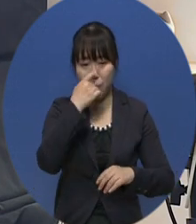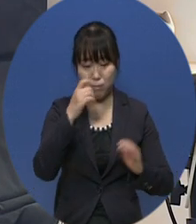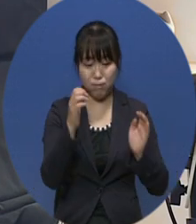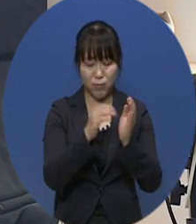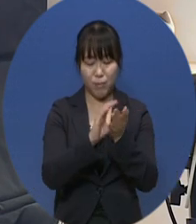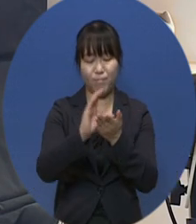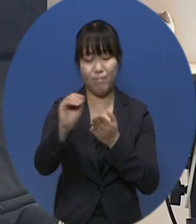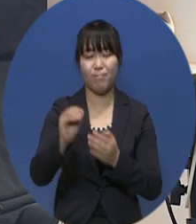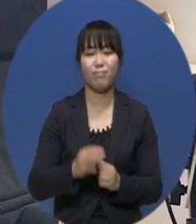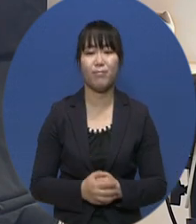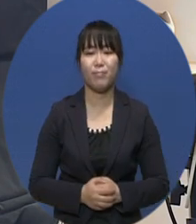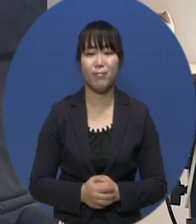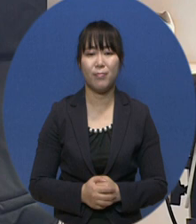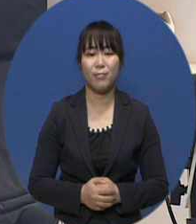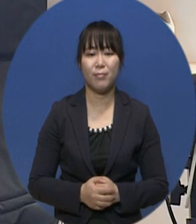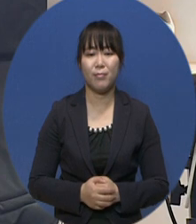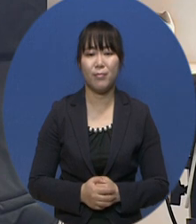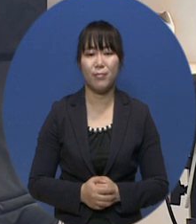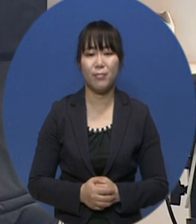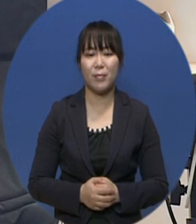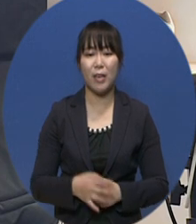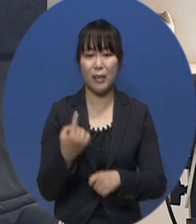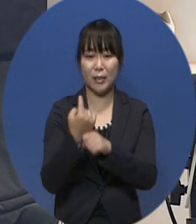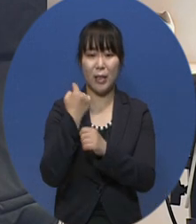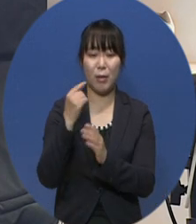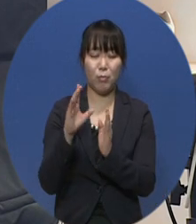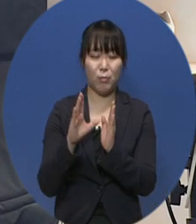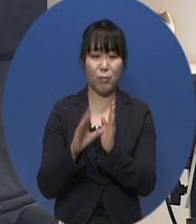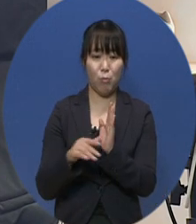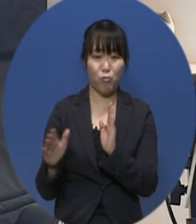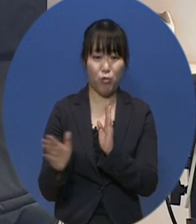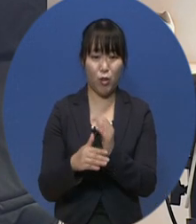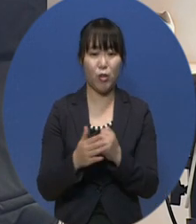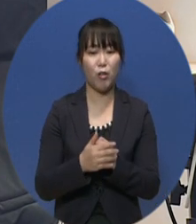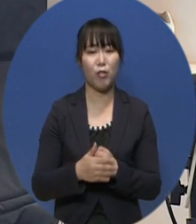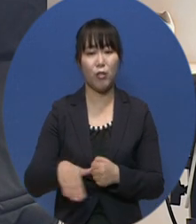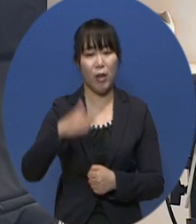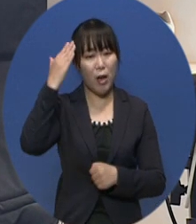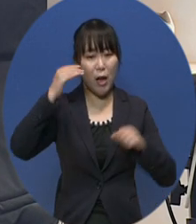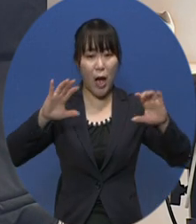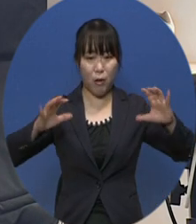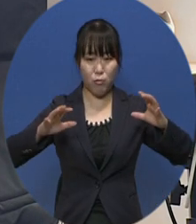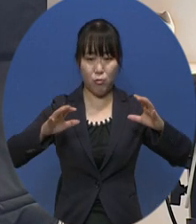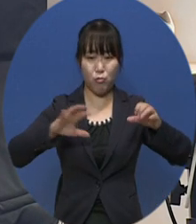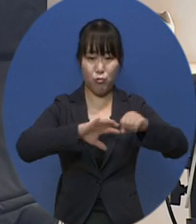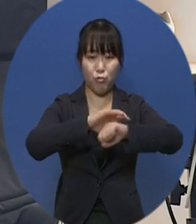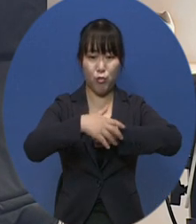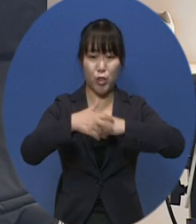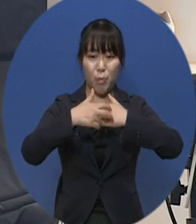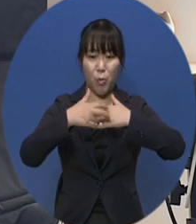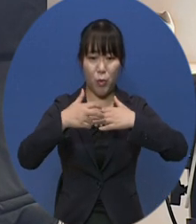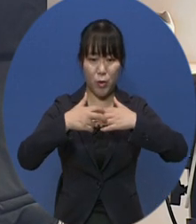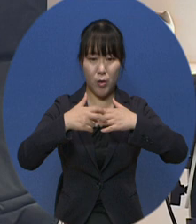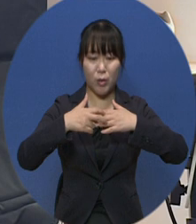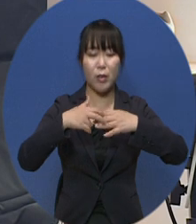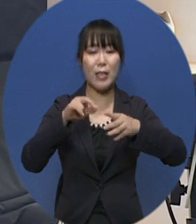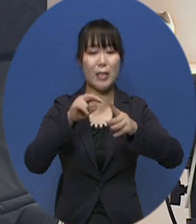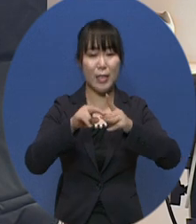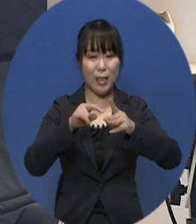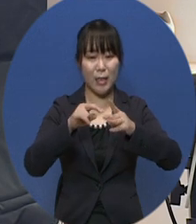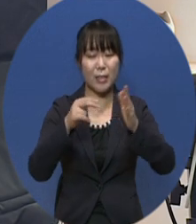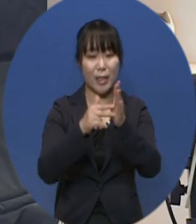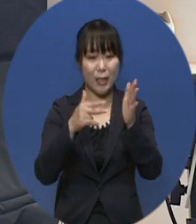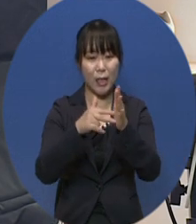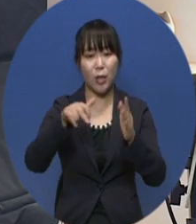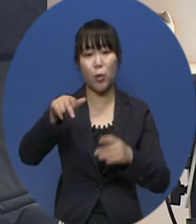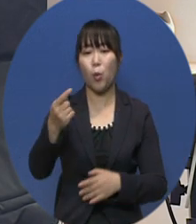가고 있습니다. 네. 그래서 이제 작년부터는 네. 저희가 이제 한국 국제 보건의료재단 코피라는 곳이 있는데요.